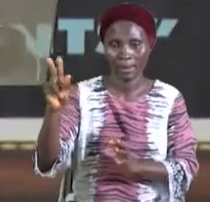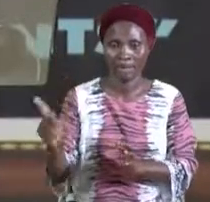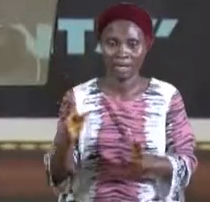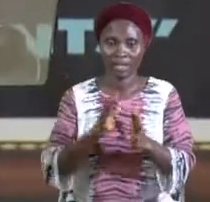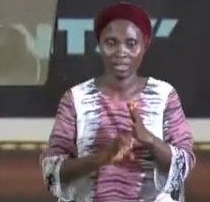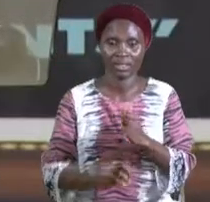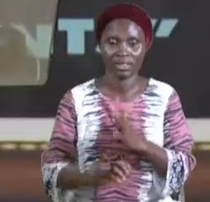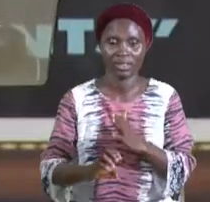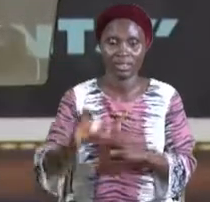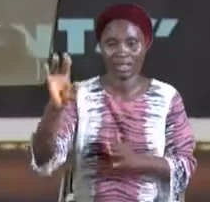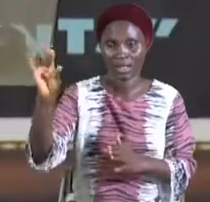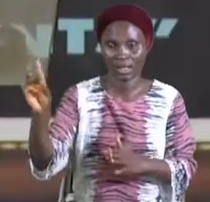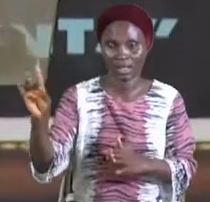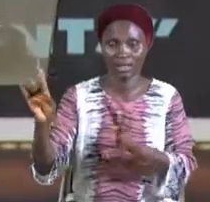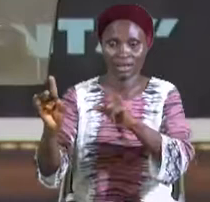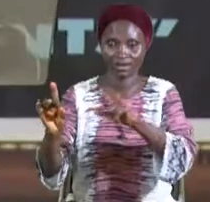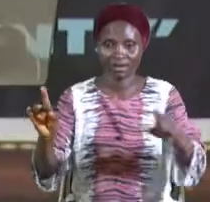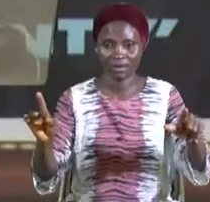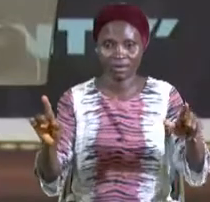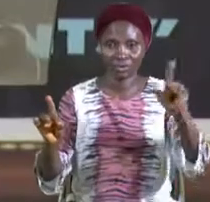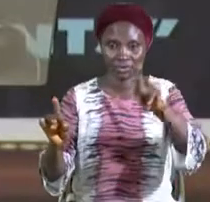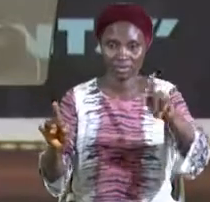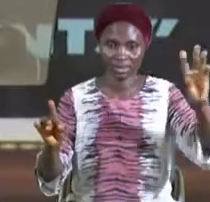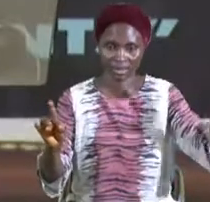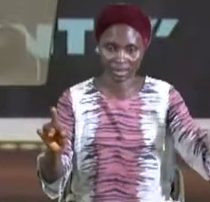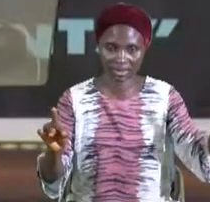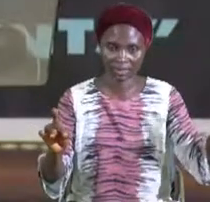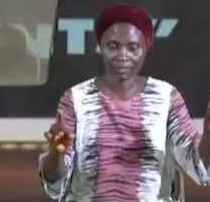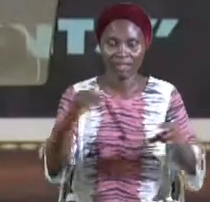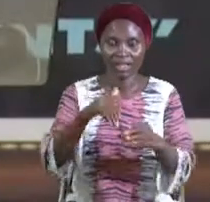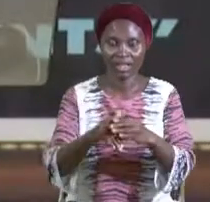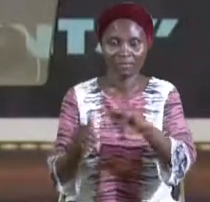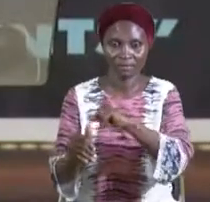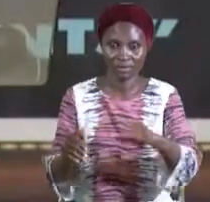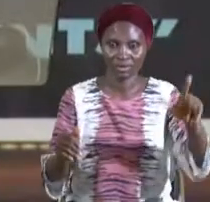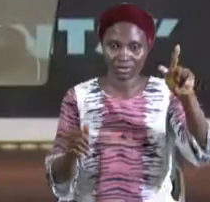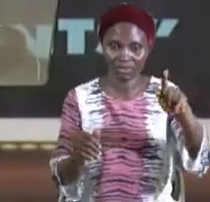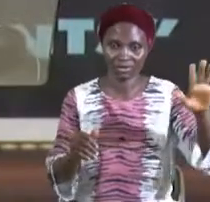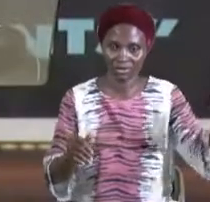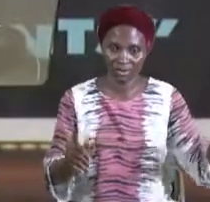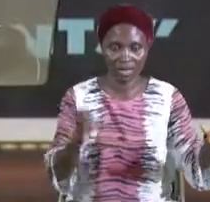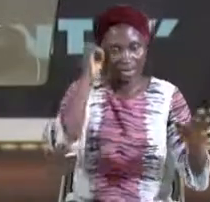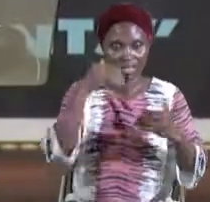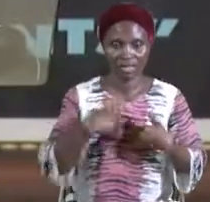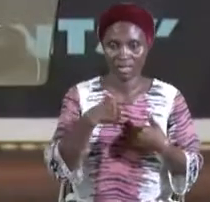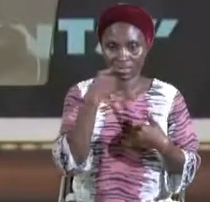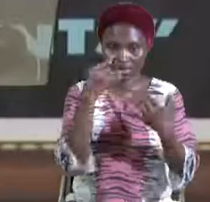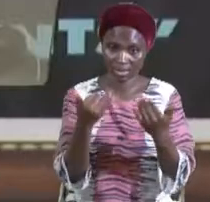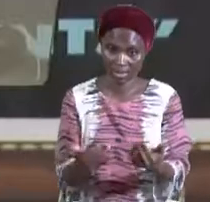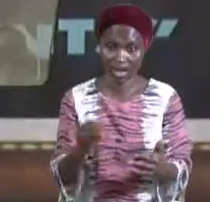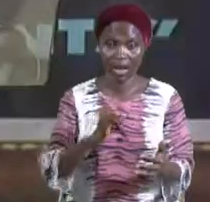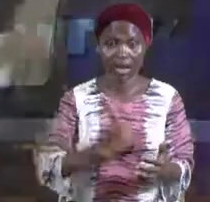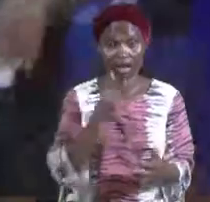verset 26. Marc 8, verset 26. Verset 25, il a dit, maintenant, je